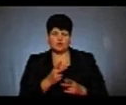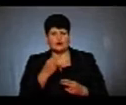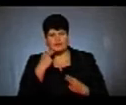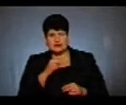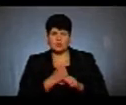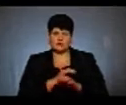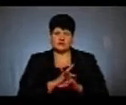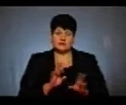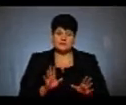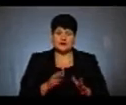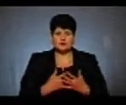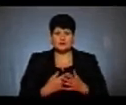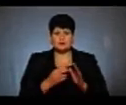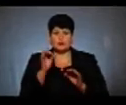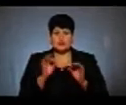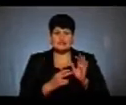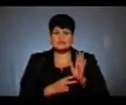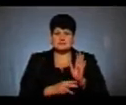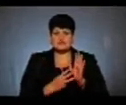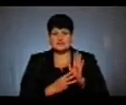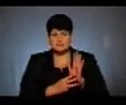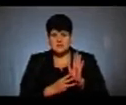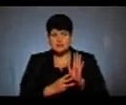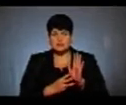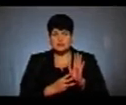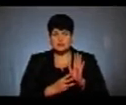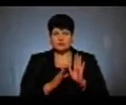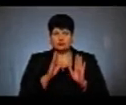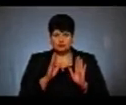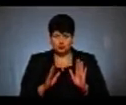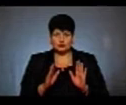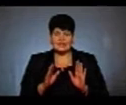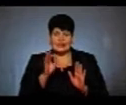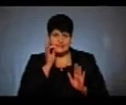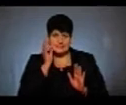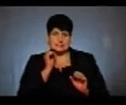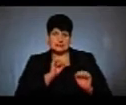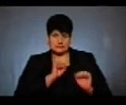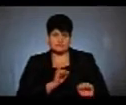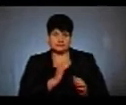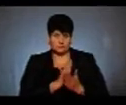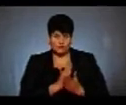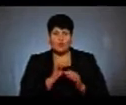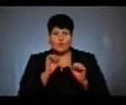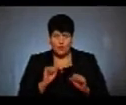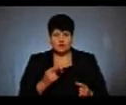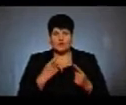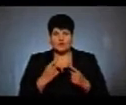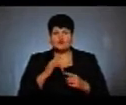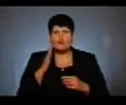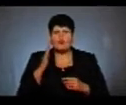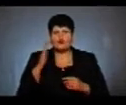якщо би хоча б процентів 70-80 буде, і лисиці будуть імунні, то можна буде стверджувати, що в